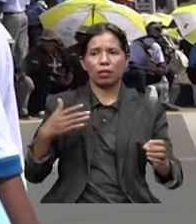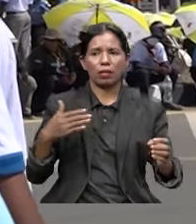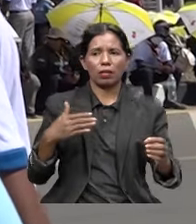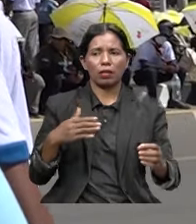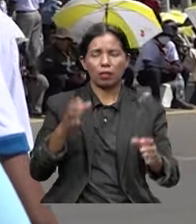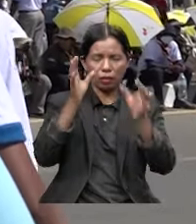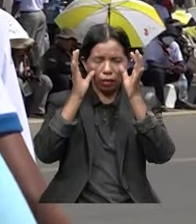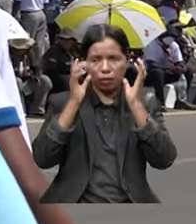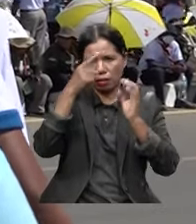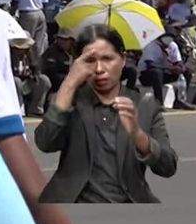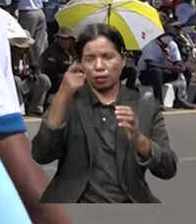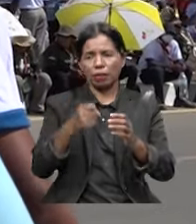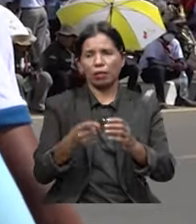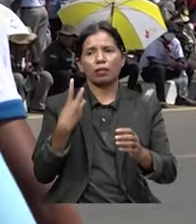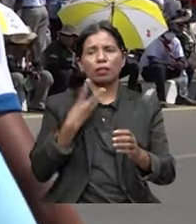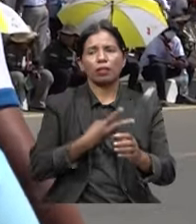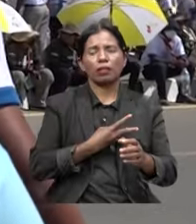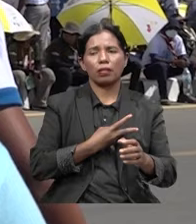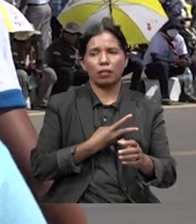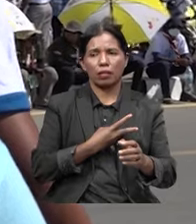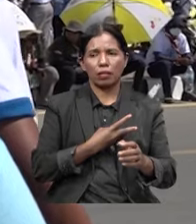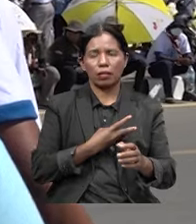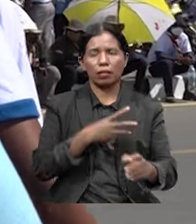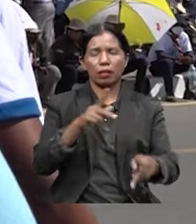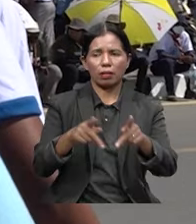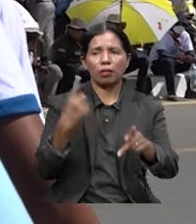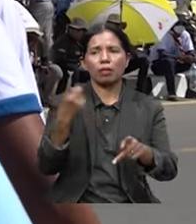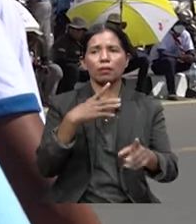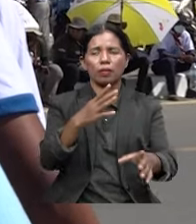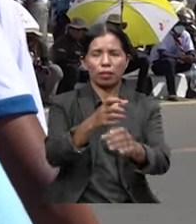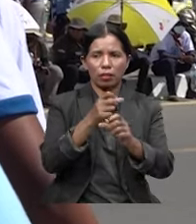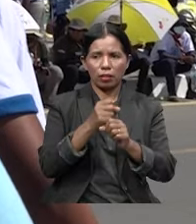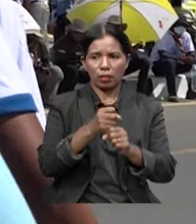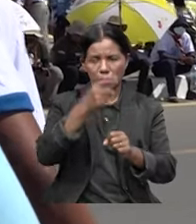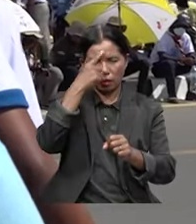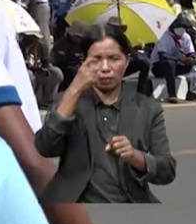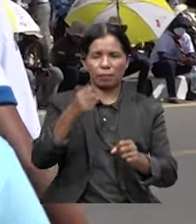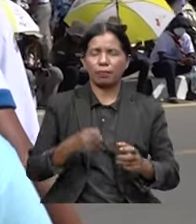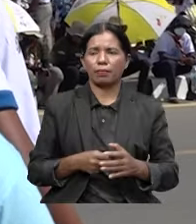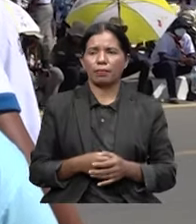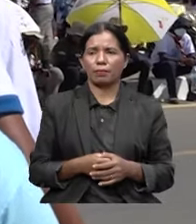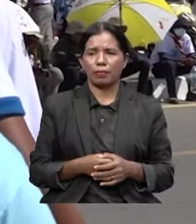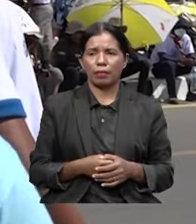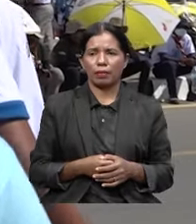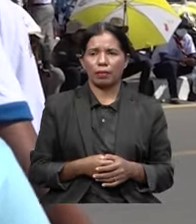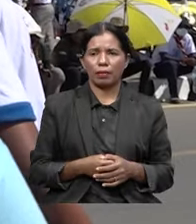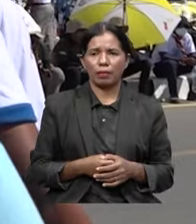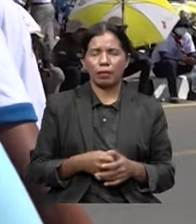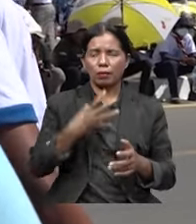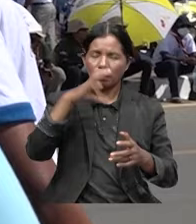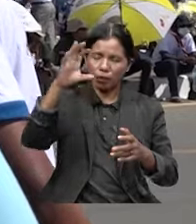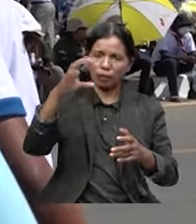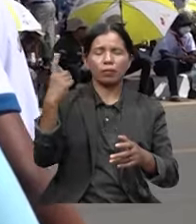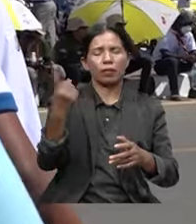la senti triste tamba mas ita povo ita tesrani na fatin simo tam at klima makan sene tingi